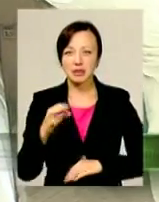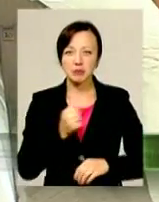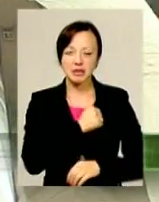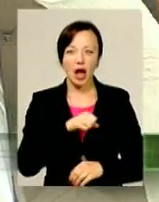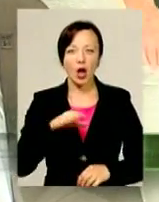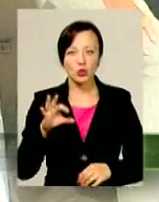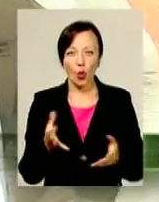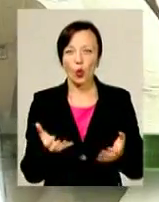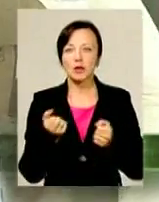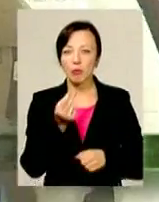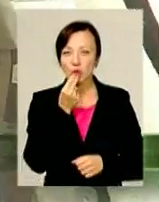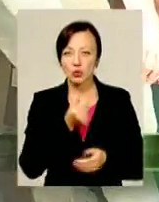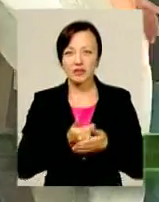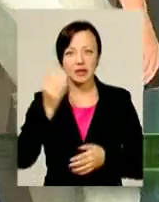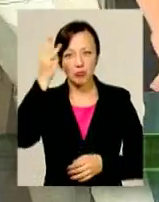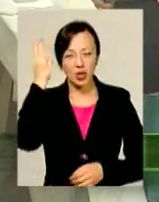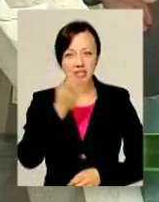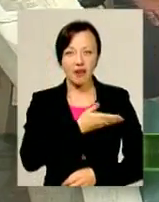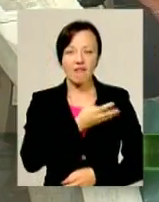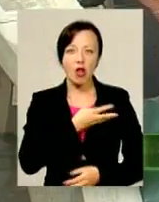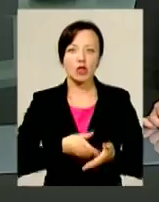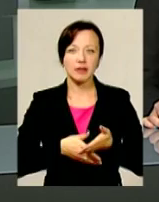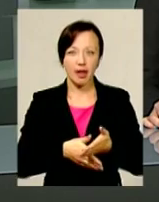оборони отримали продукти від подільських волонтерів.